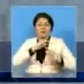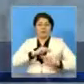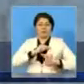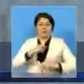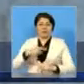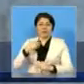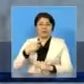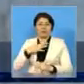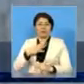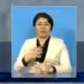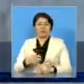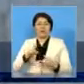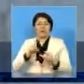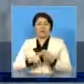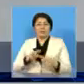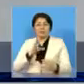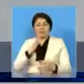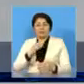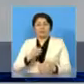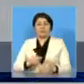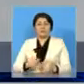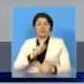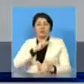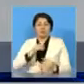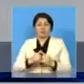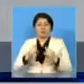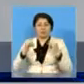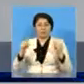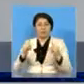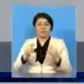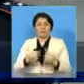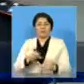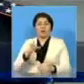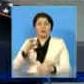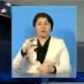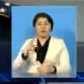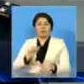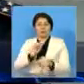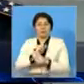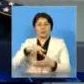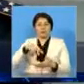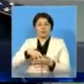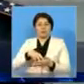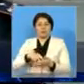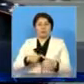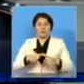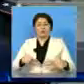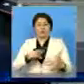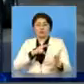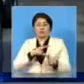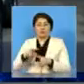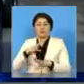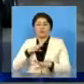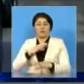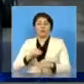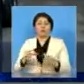еткенін айтты. Індет кезінде жұмыстары екі еселенді. Блокпосттарда тапжылмай тұрды. Қаладағы шектеу шараларын да бақылады.